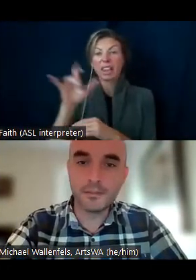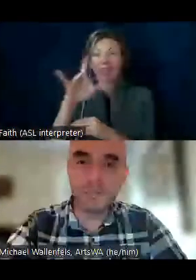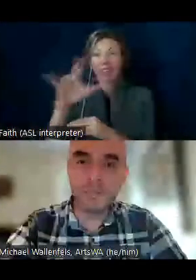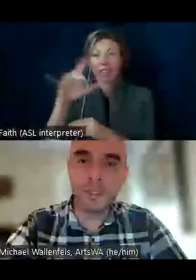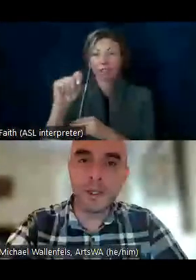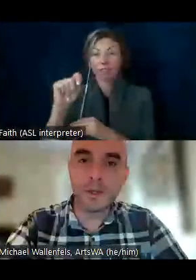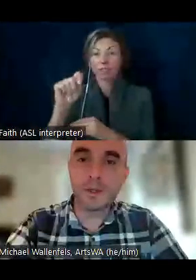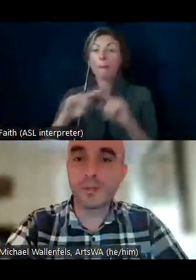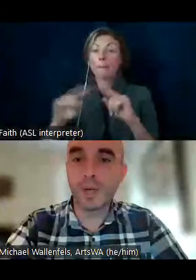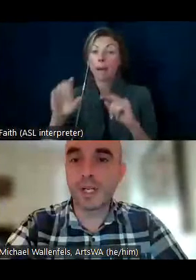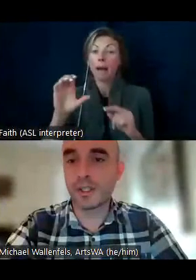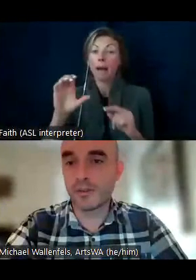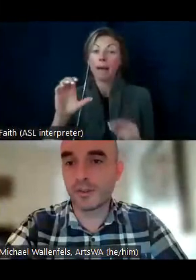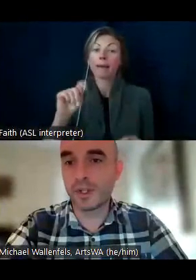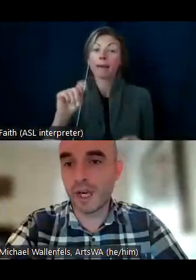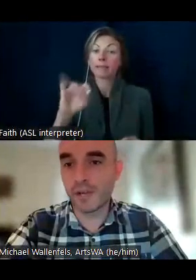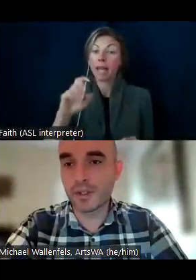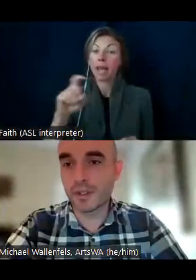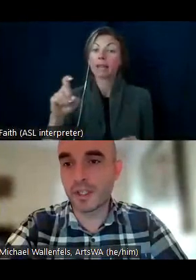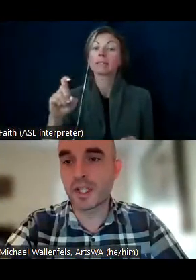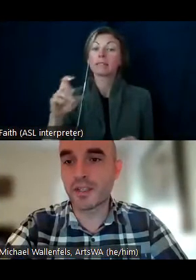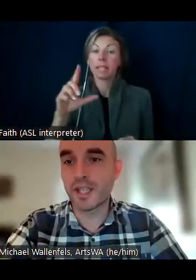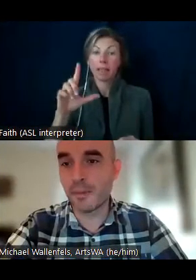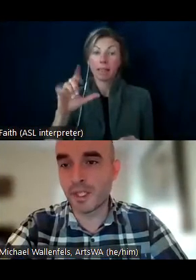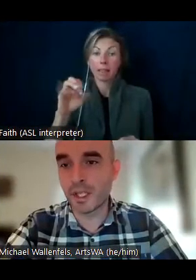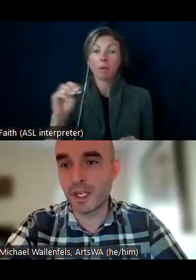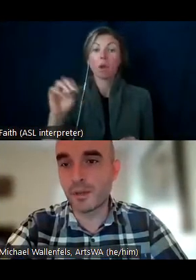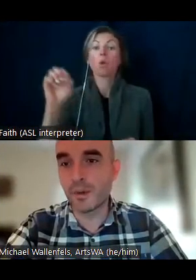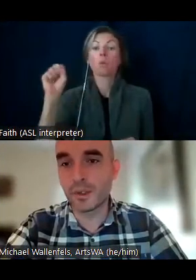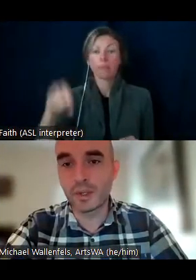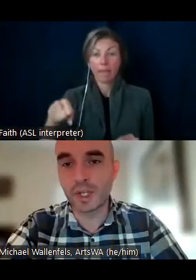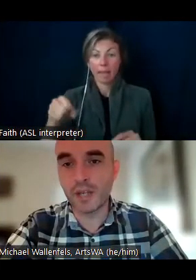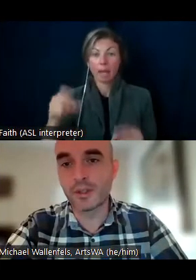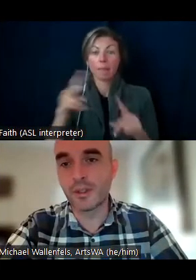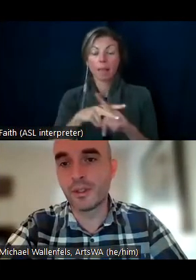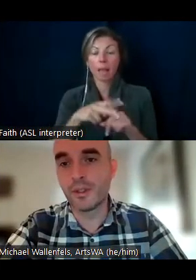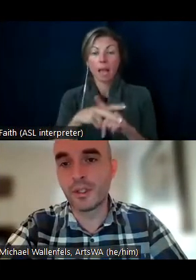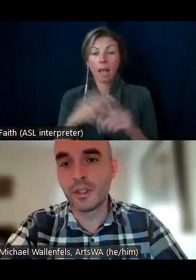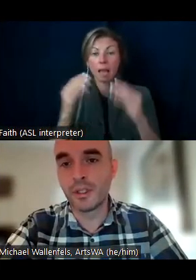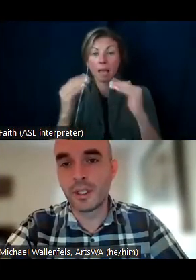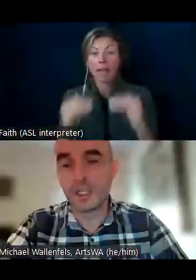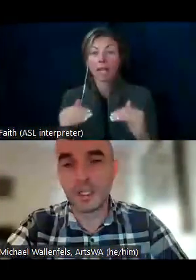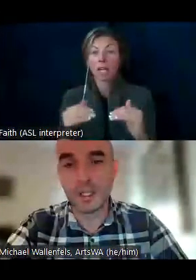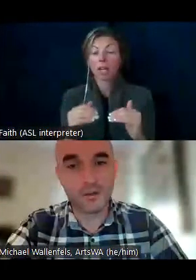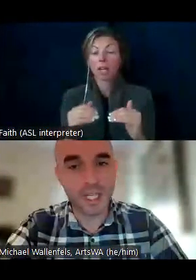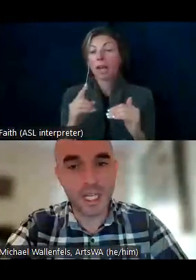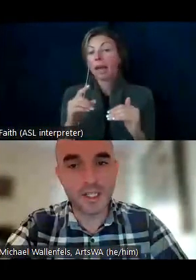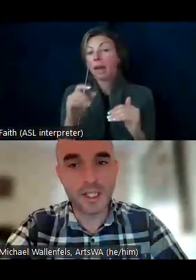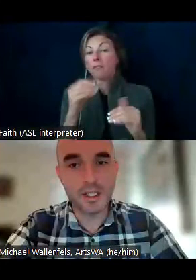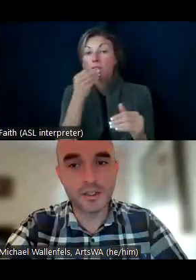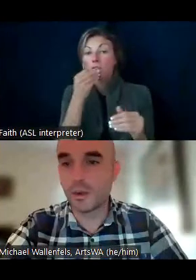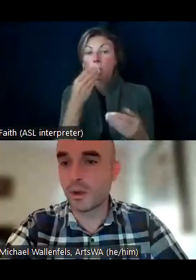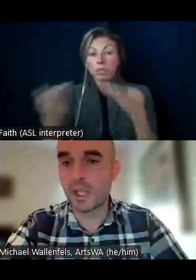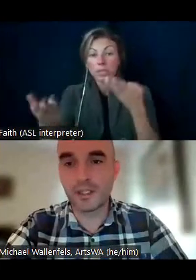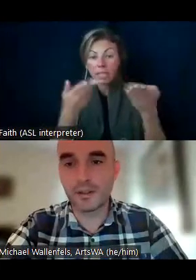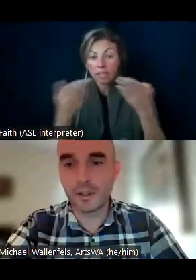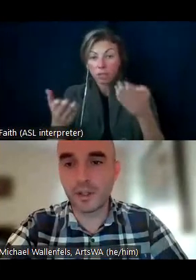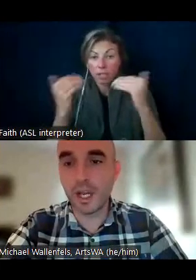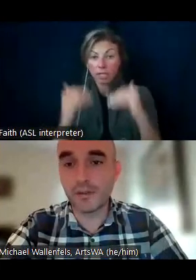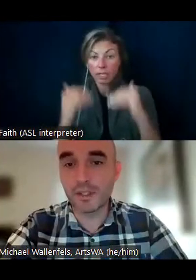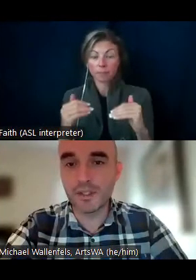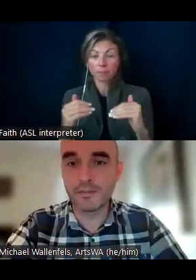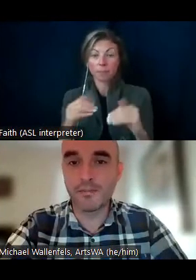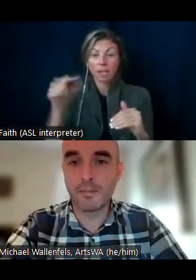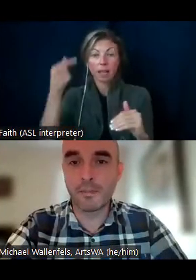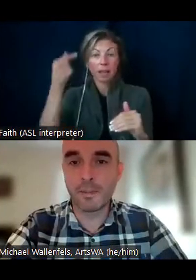차량 운전자, 하지만 독립 택시나 리무진은 자격이 되고요. 그다음에 아마존 또는